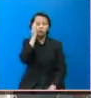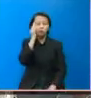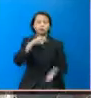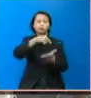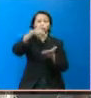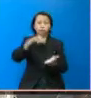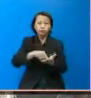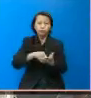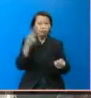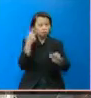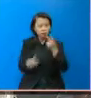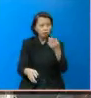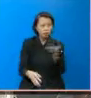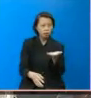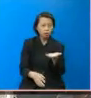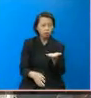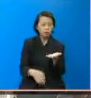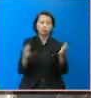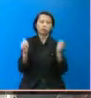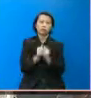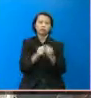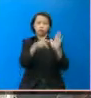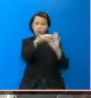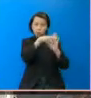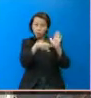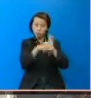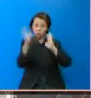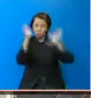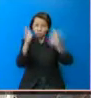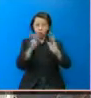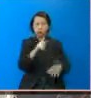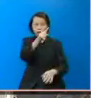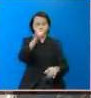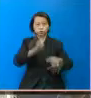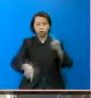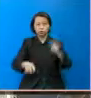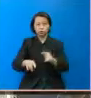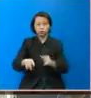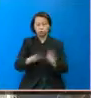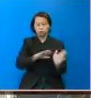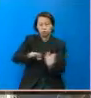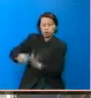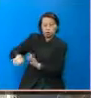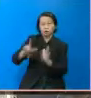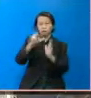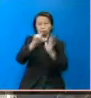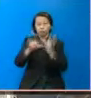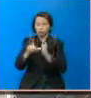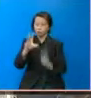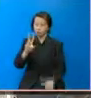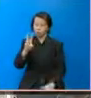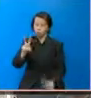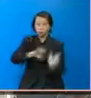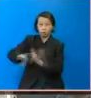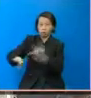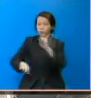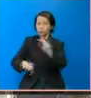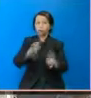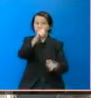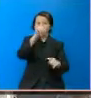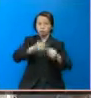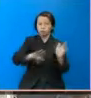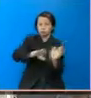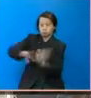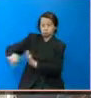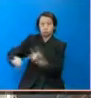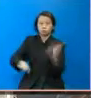ini adakah bercanggah dengan perlembagaan Malaysia. You cannot suspend perlembagaan 62. You cannot suspend